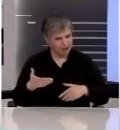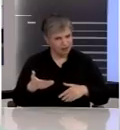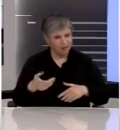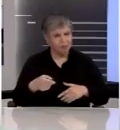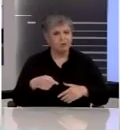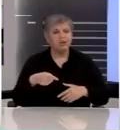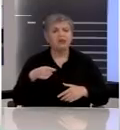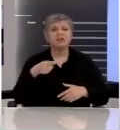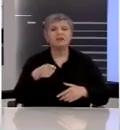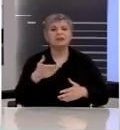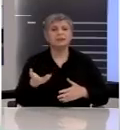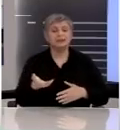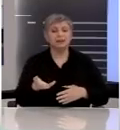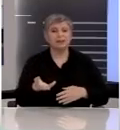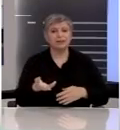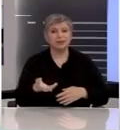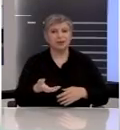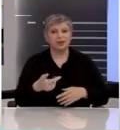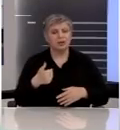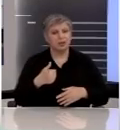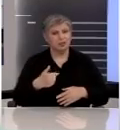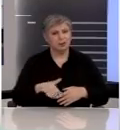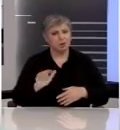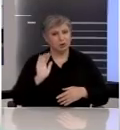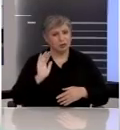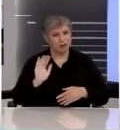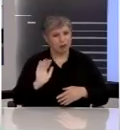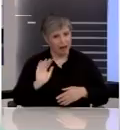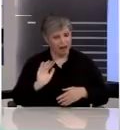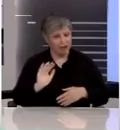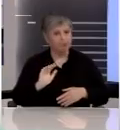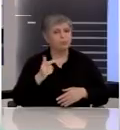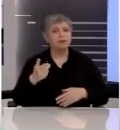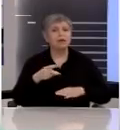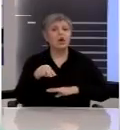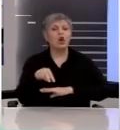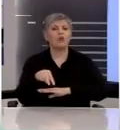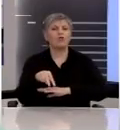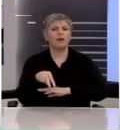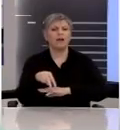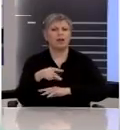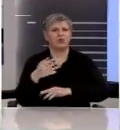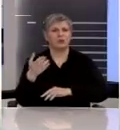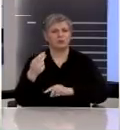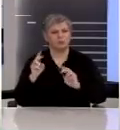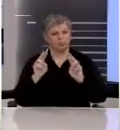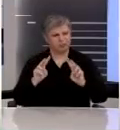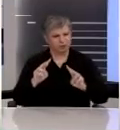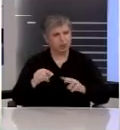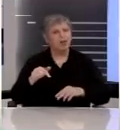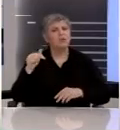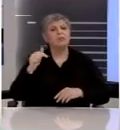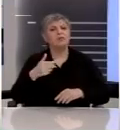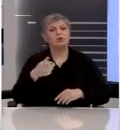το είπατε, ίσκα. Κύριε Βορύδη, να καλέσουμε μαζί τότε τον κύριο Λοβέρδο, ο οποίος στις κυβερνήσεις του κυρίου Σιμίτη υπήρξε και